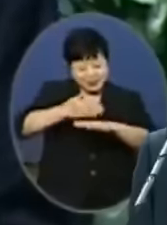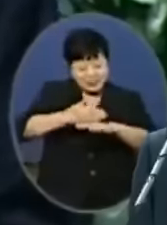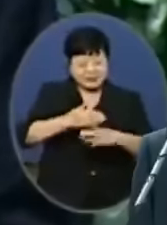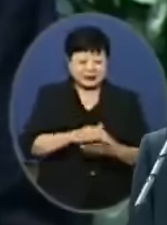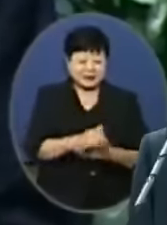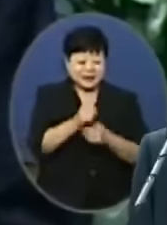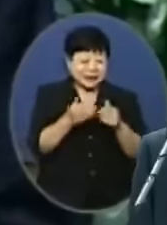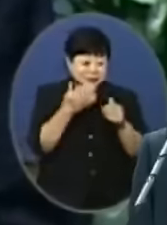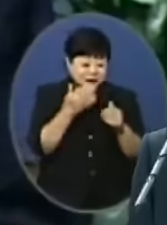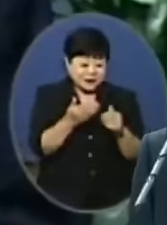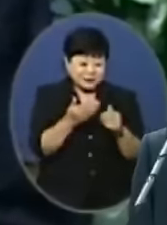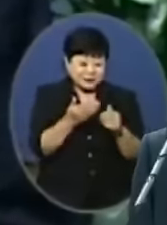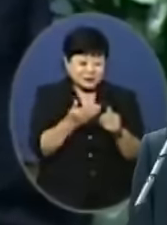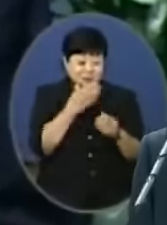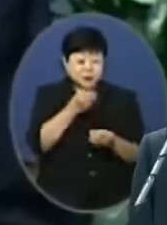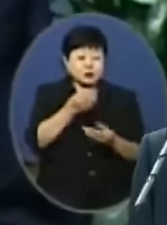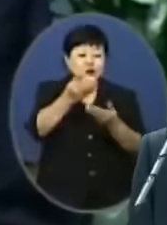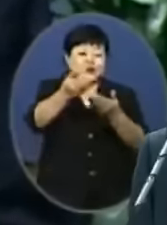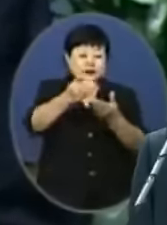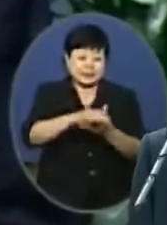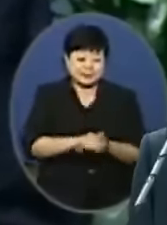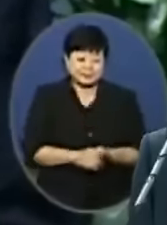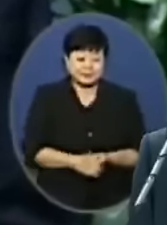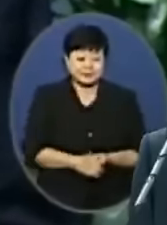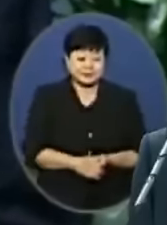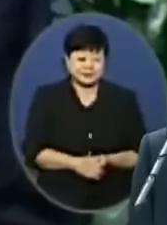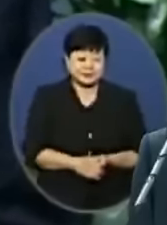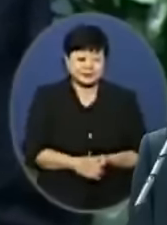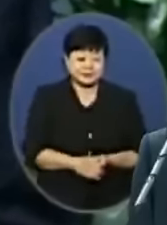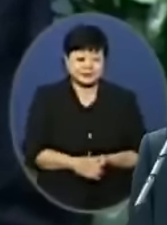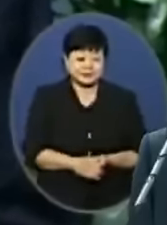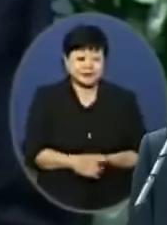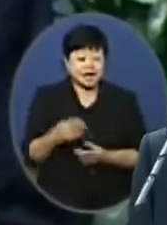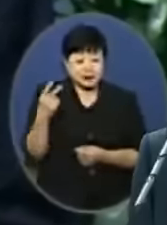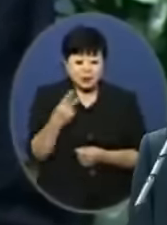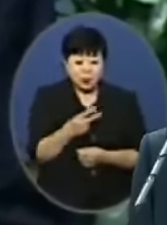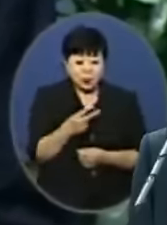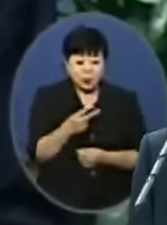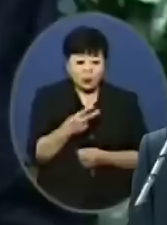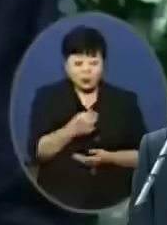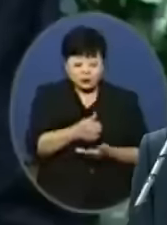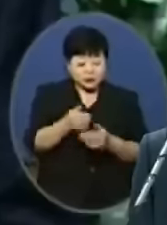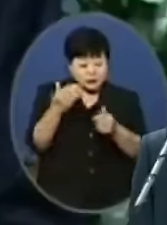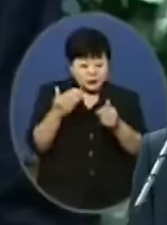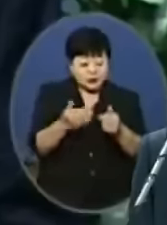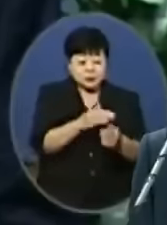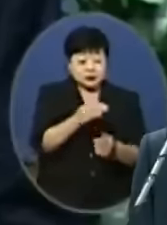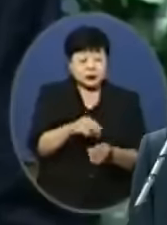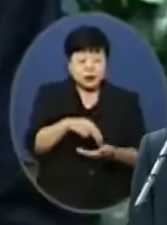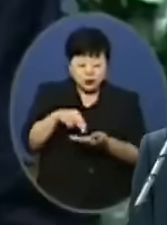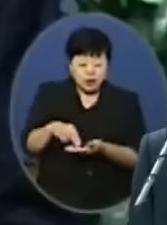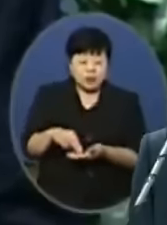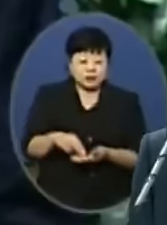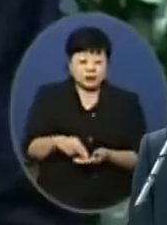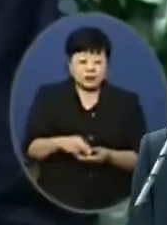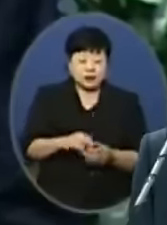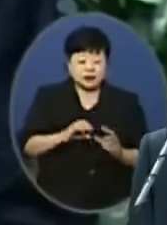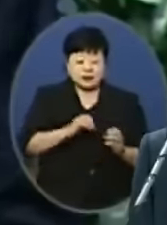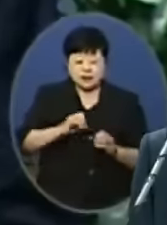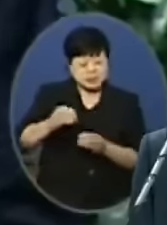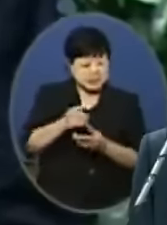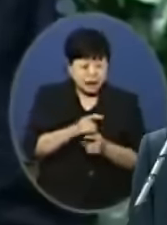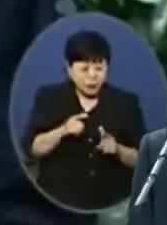감사하면 하나님이 축복을 주시는 것입니다. 그뿐 아니라 주님께서 우리를 외롭게 이 세상에 버려놓지